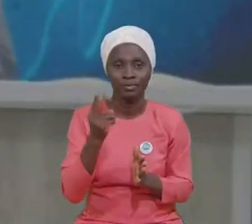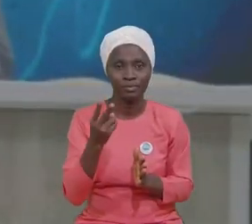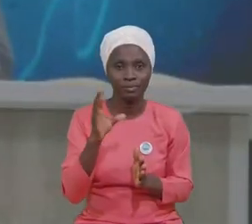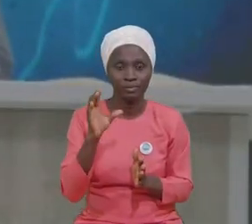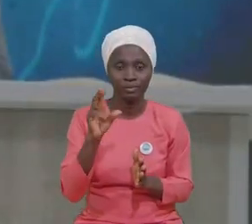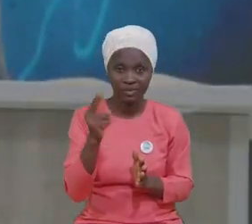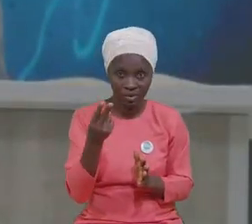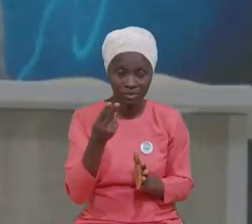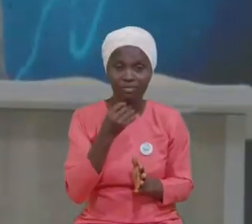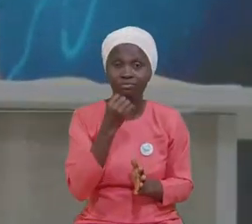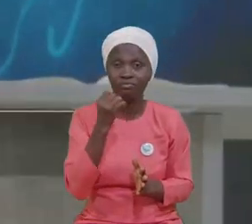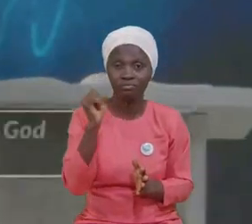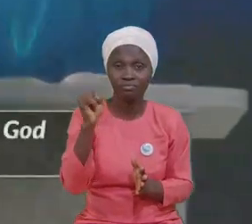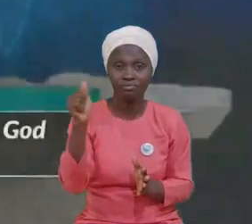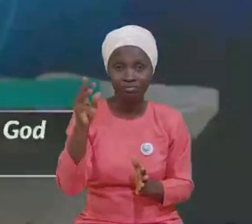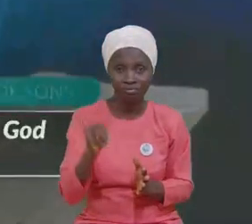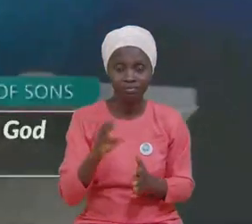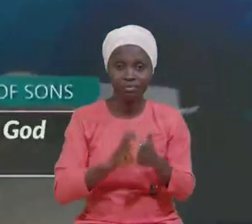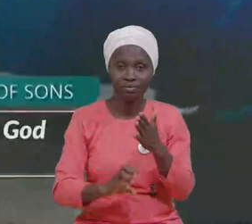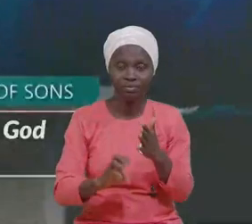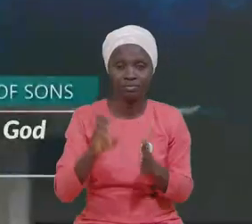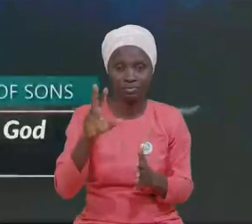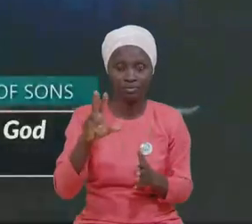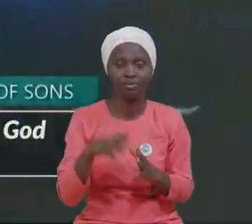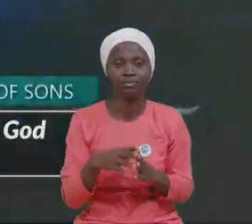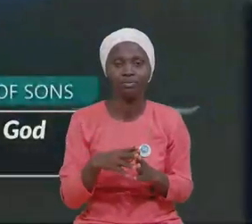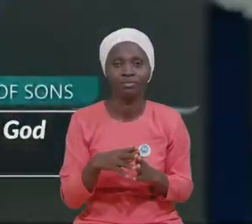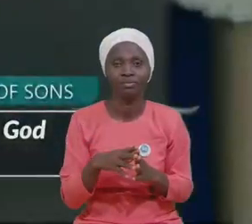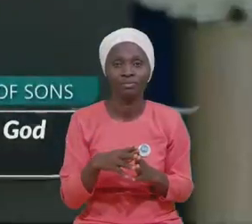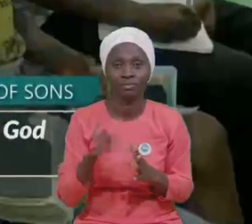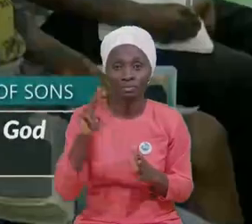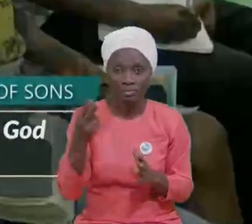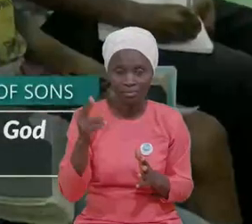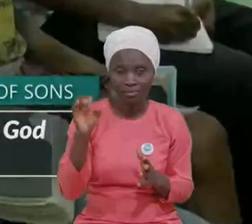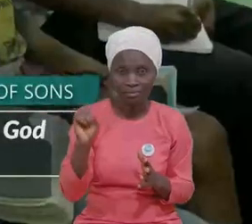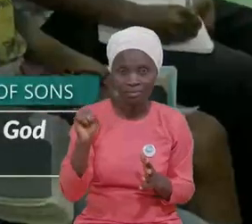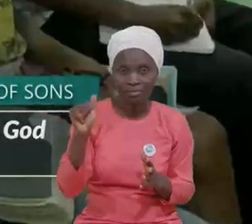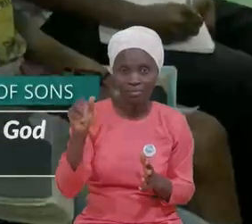Deuxième Samuel 3, verset 21. En 2 Samuel